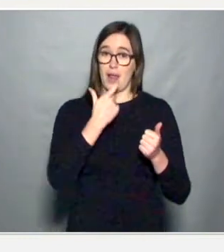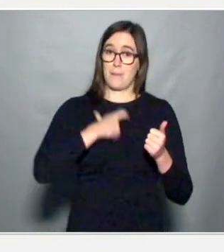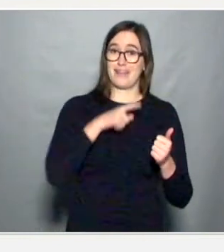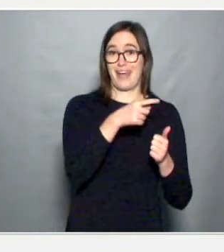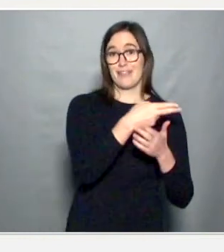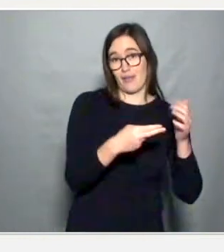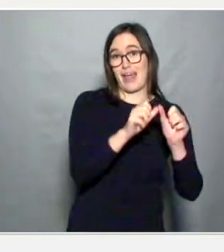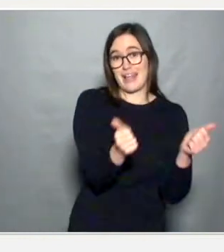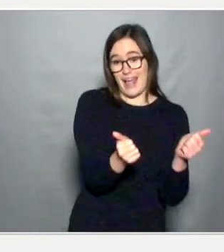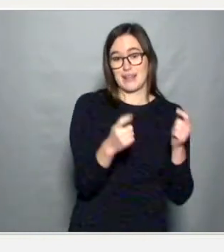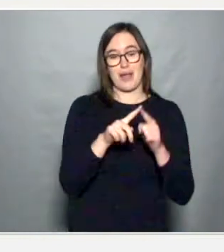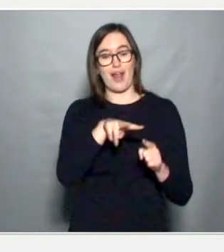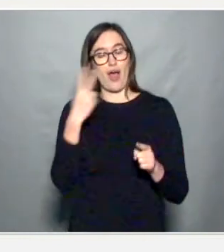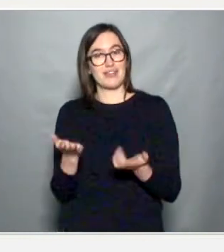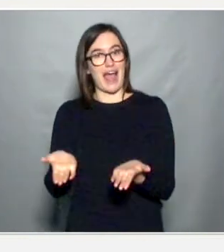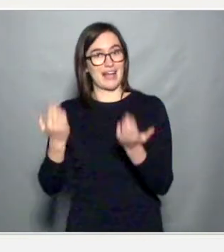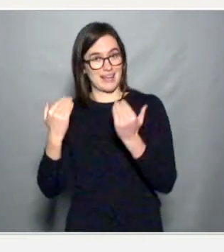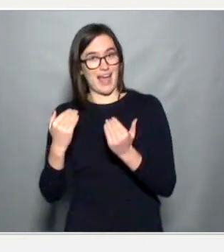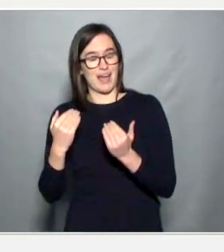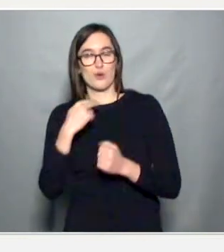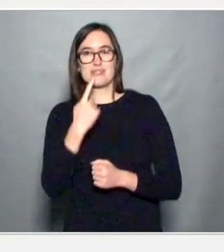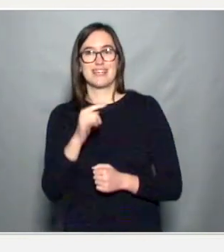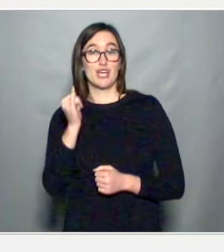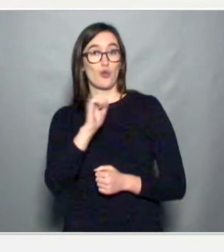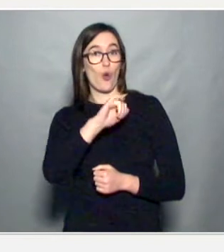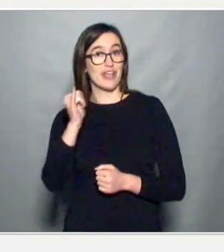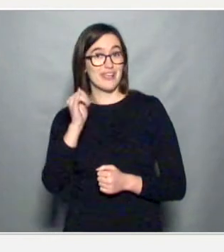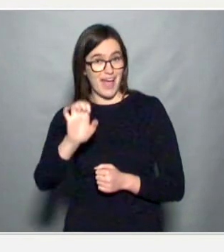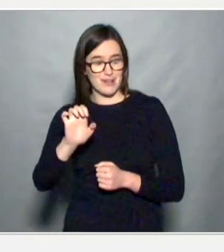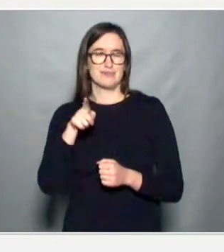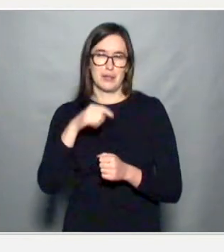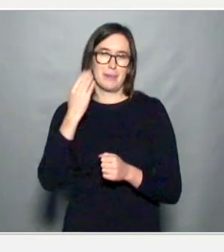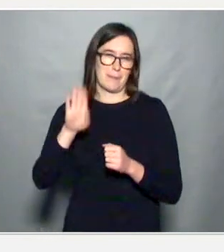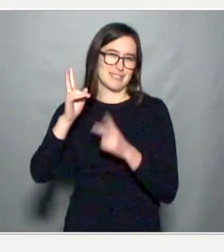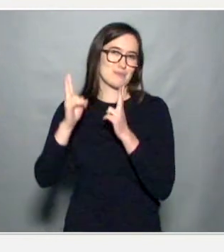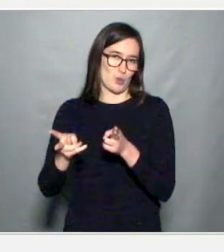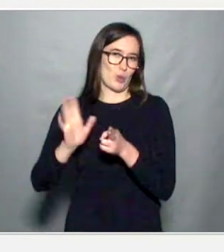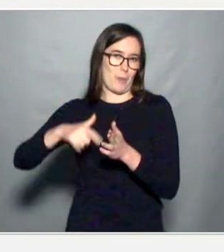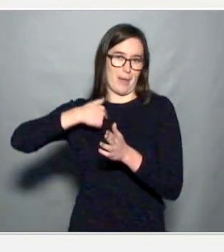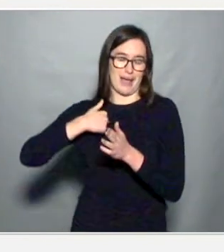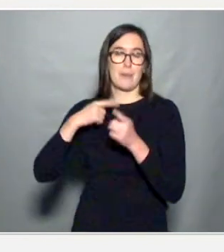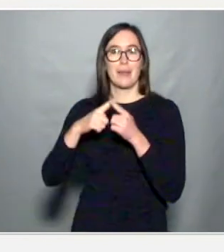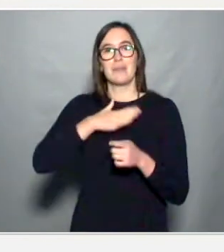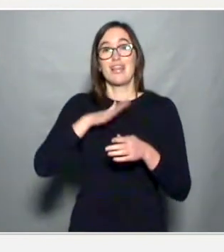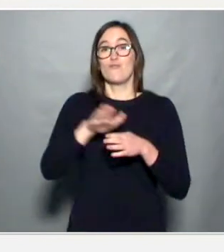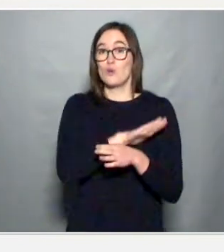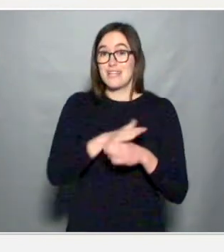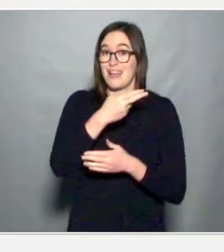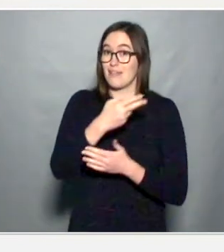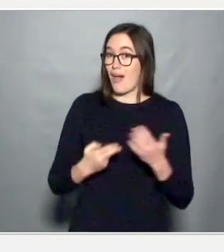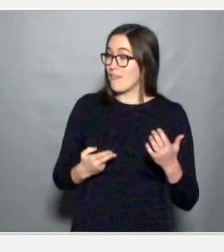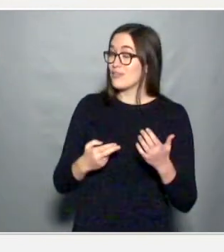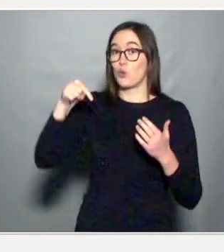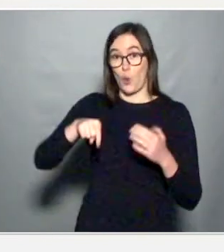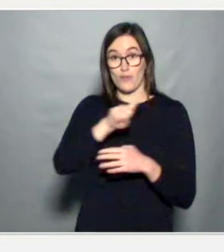ännu enklare väg ut är att säga Joje, vilket är det jag oftast kallas. Men mitt fullständiga namn nu för